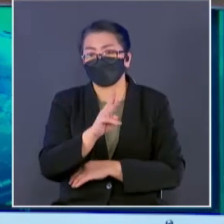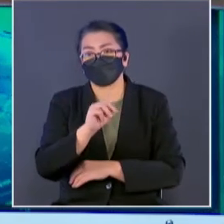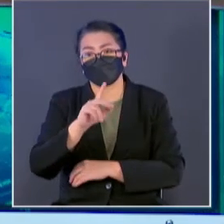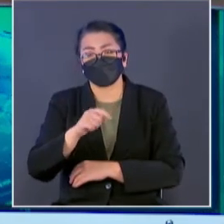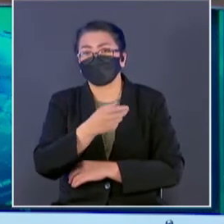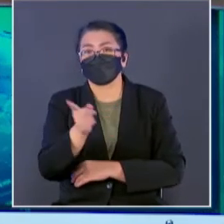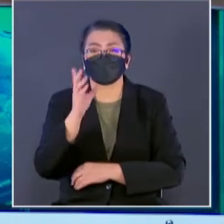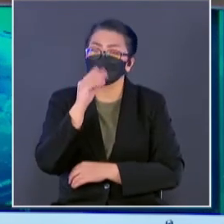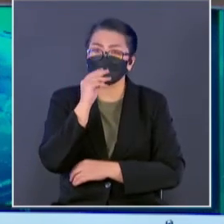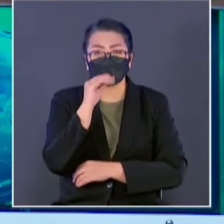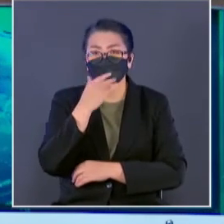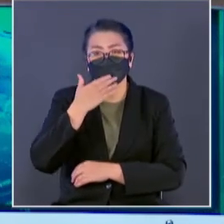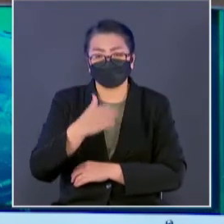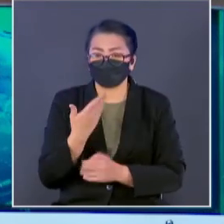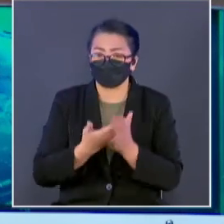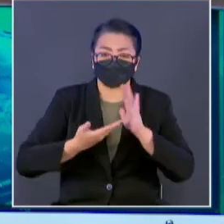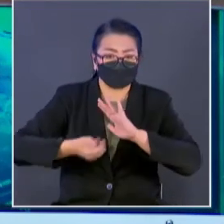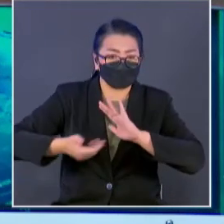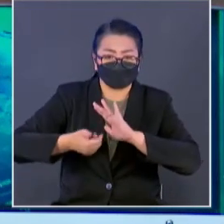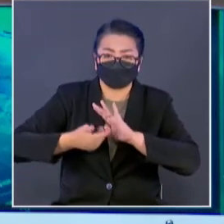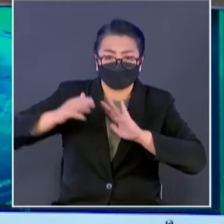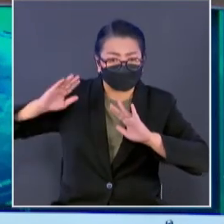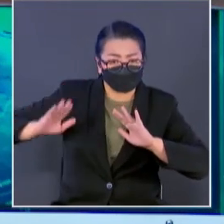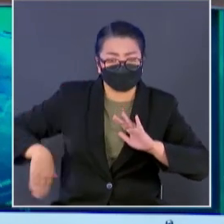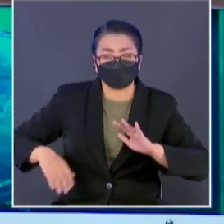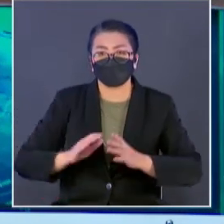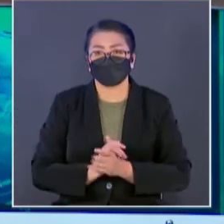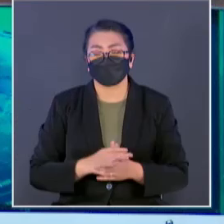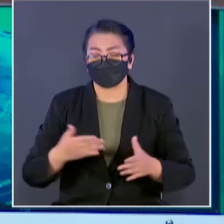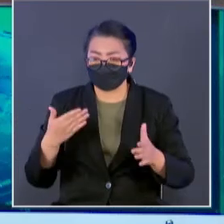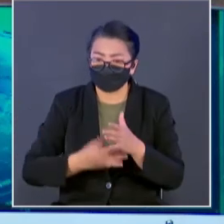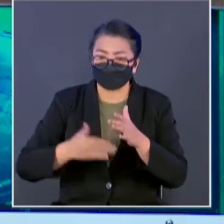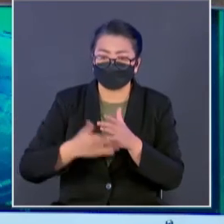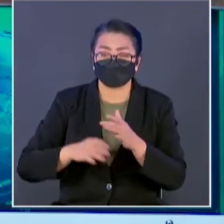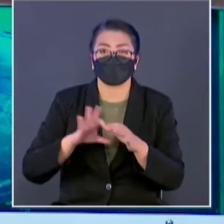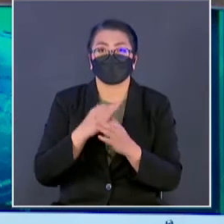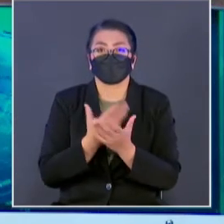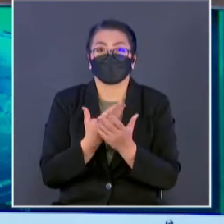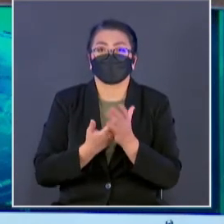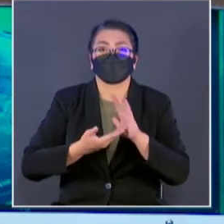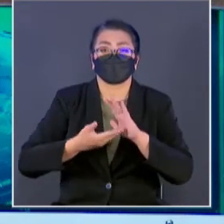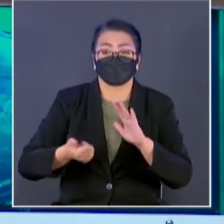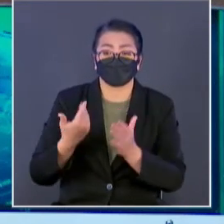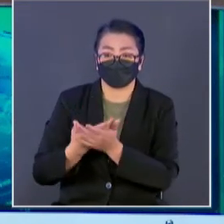องก็ตามก็บ่นอยู่ตลอดว่าเบิกจ่ายงบประมาณล่าช้า ติดอยู่ที่เรื่องของการเบิกจ่ายเนา ะ ไม่ใช่ว่า